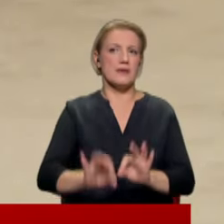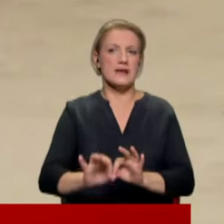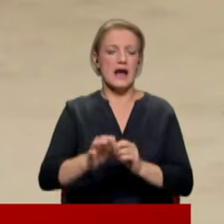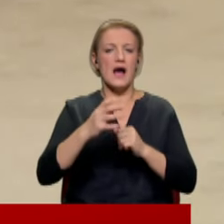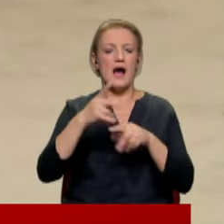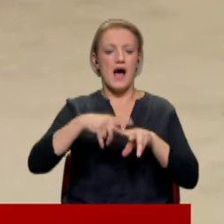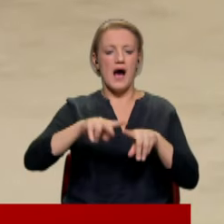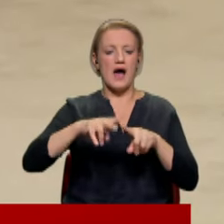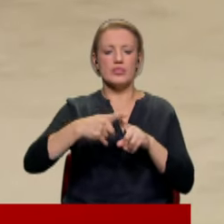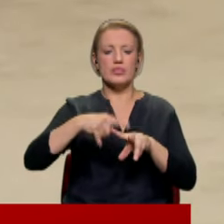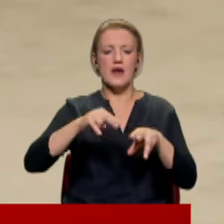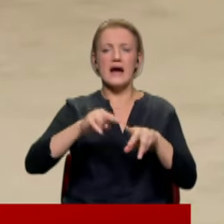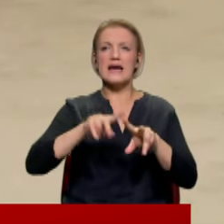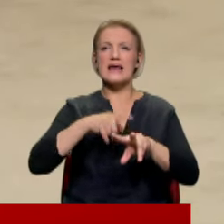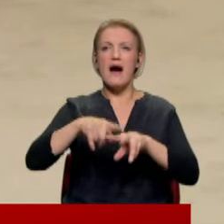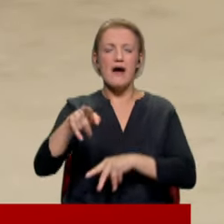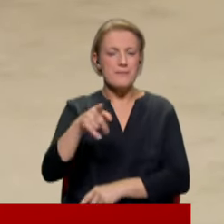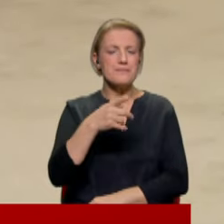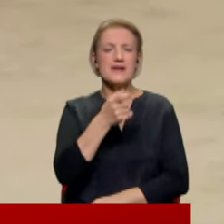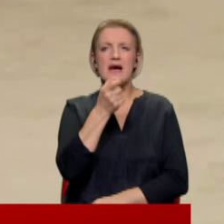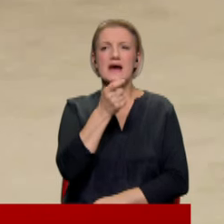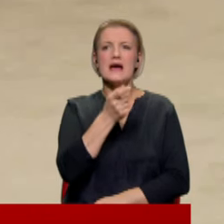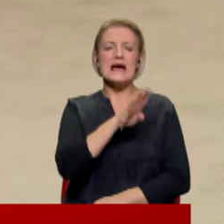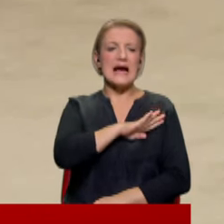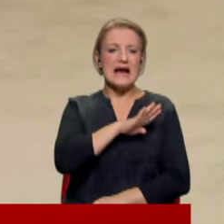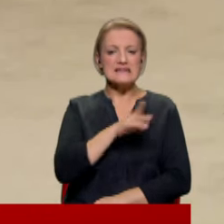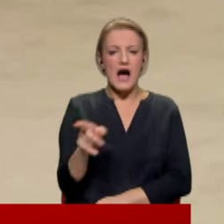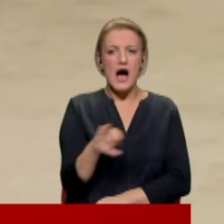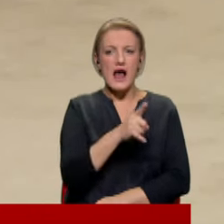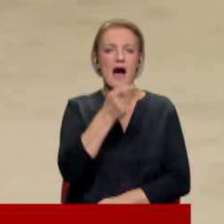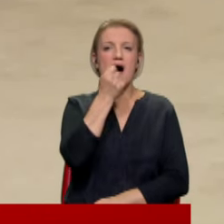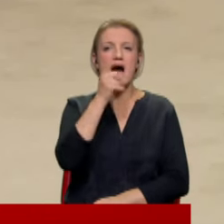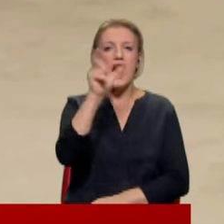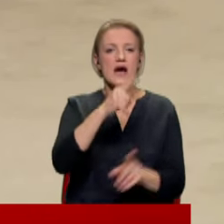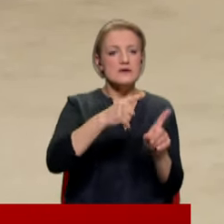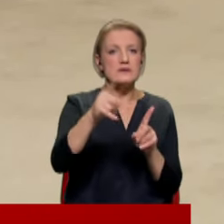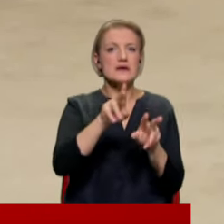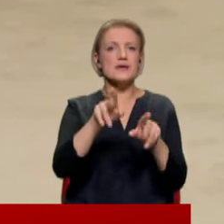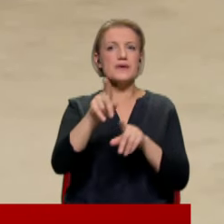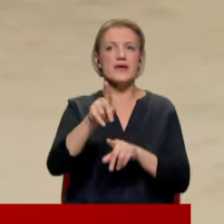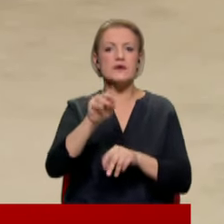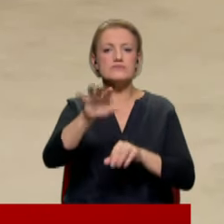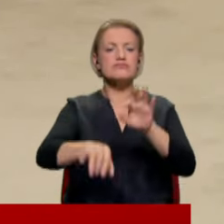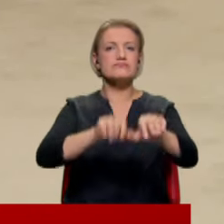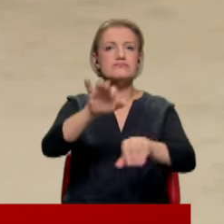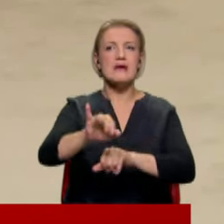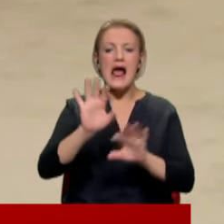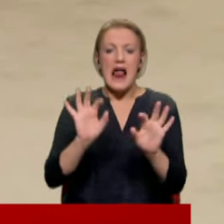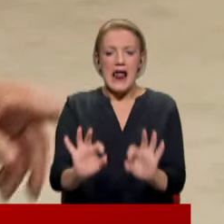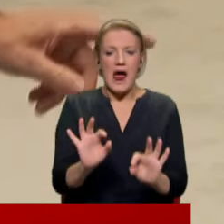Antakya ile Gazze arası Ankara ile Aydın arası kadardır yani işgal